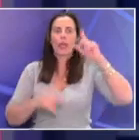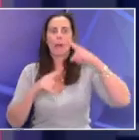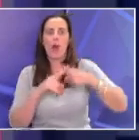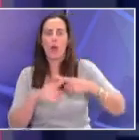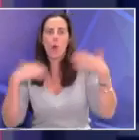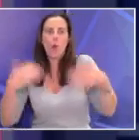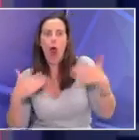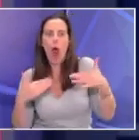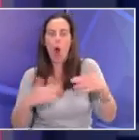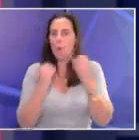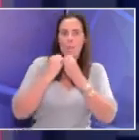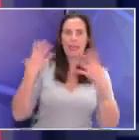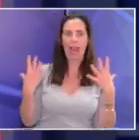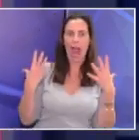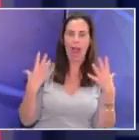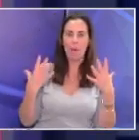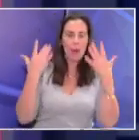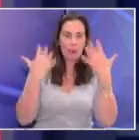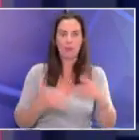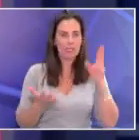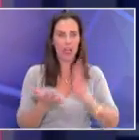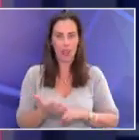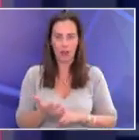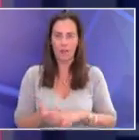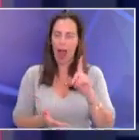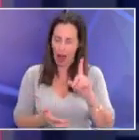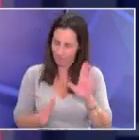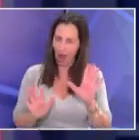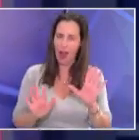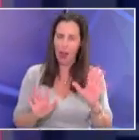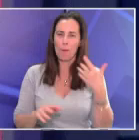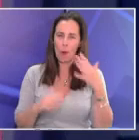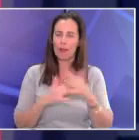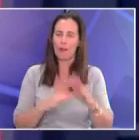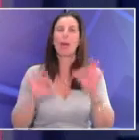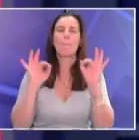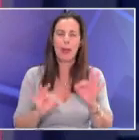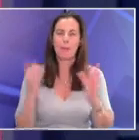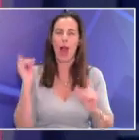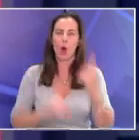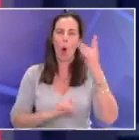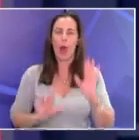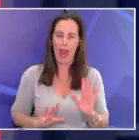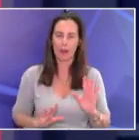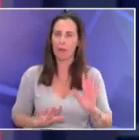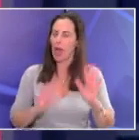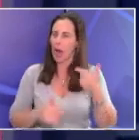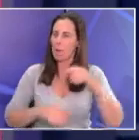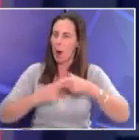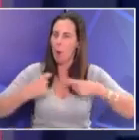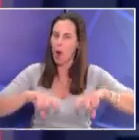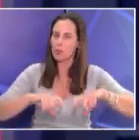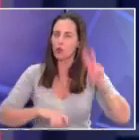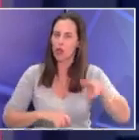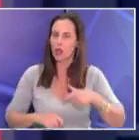מכפול, וואו, מדהים, מספרית זה נכון. אבל ברשותכם, בואו ונבחן באמת מה קורה ברמה הארצית. כמה מועצות